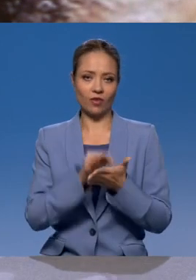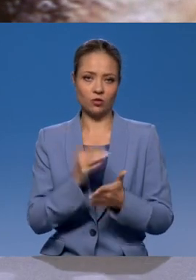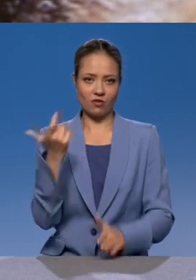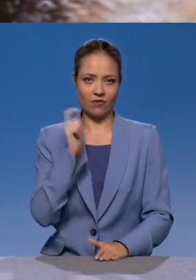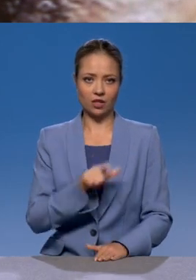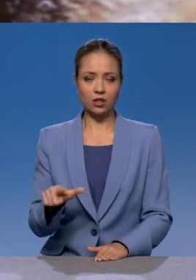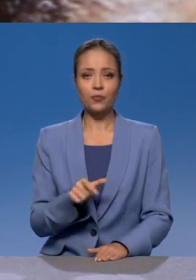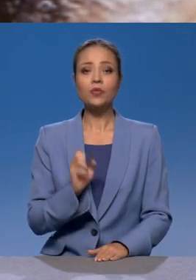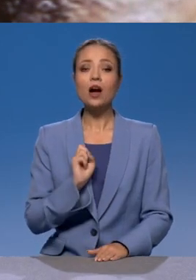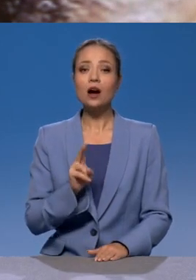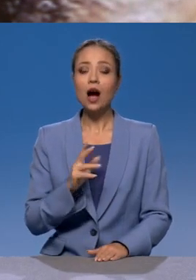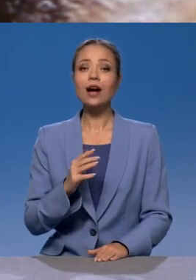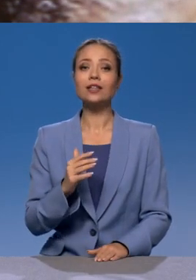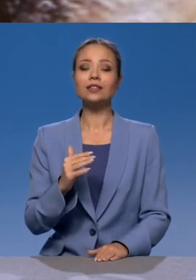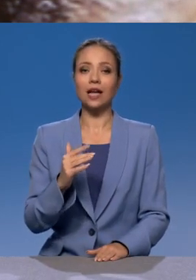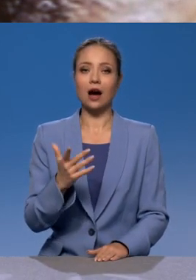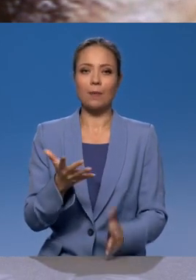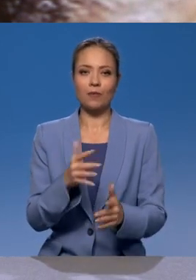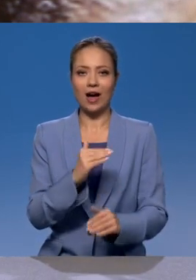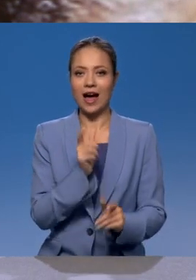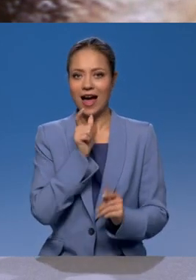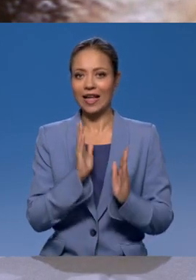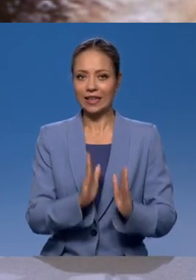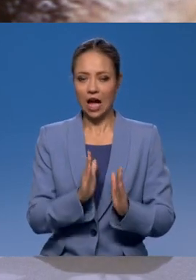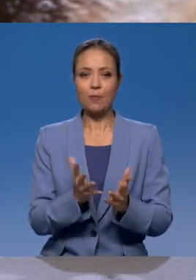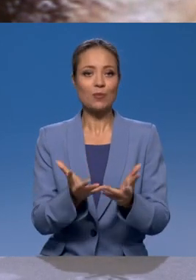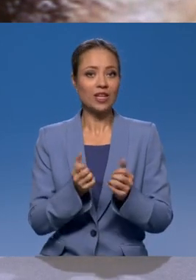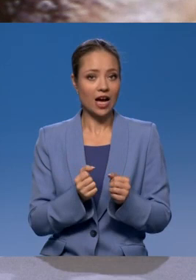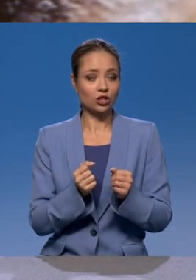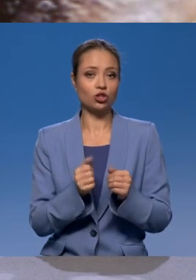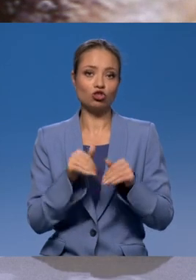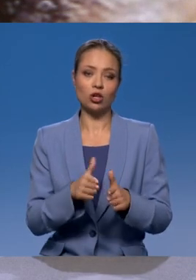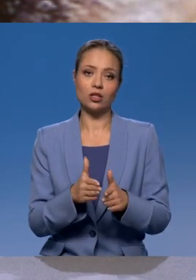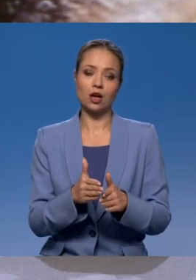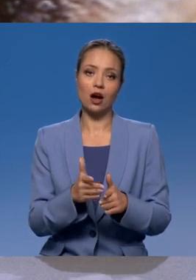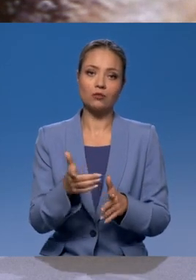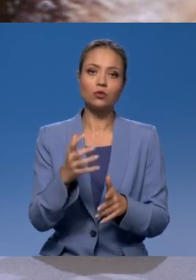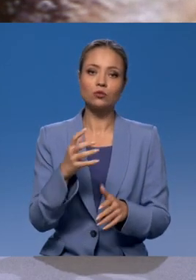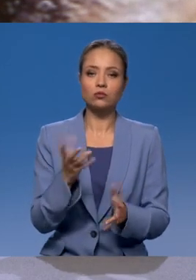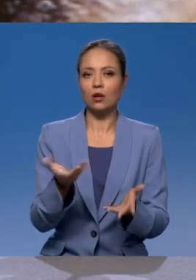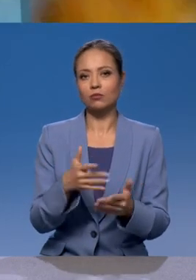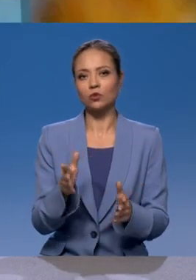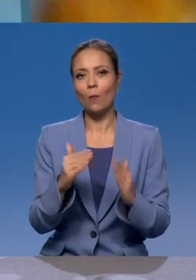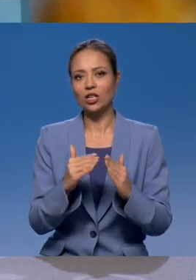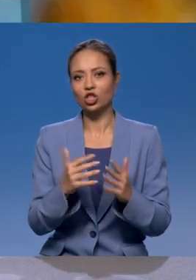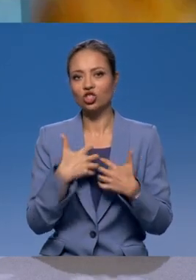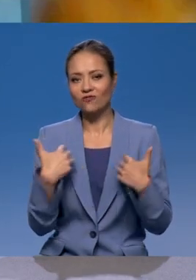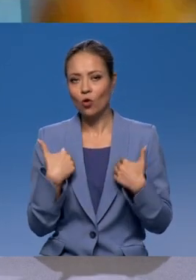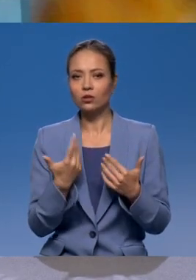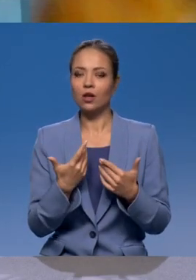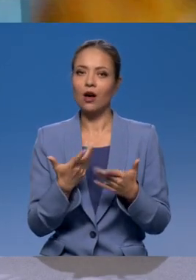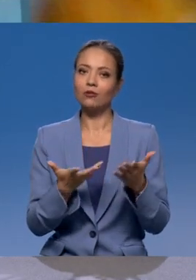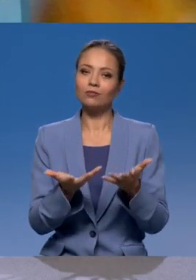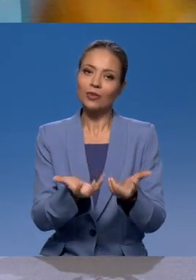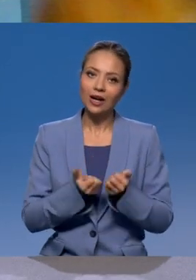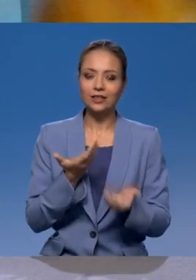принятия решения заводить или не заводить домашнее животное, так и как раз отпускать или нет на свободный выгул, потому что если укусит, а тебе